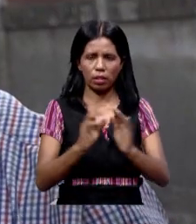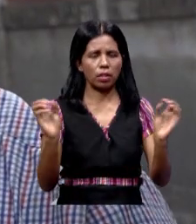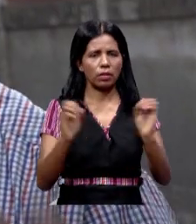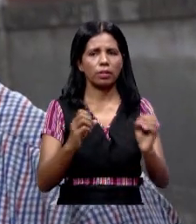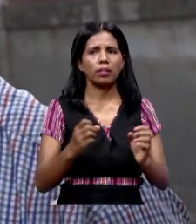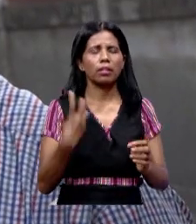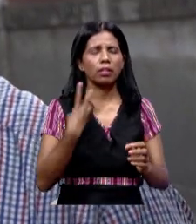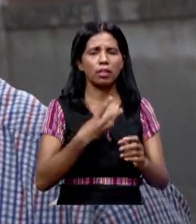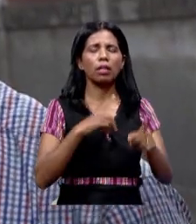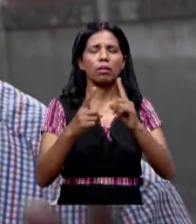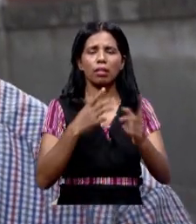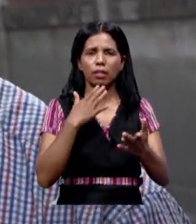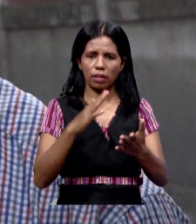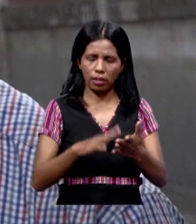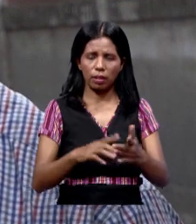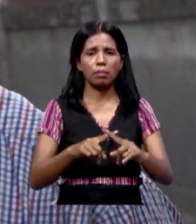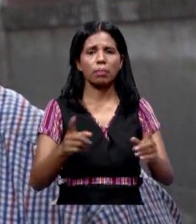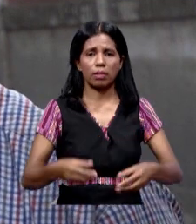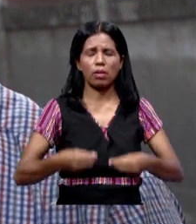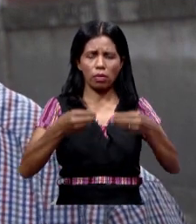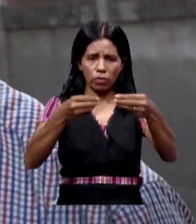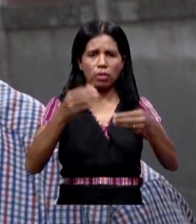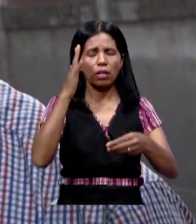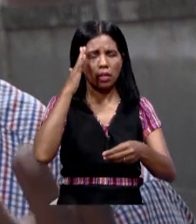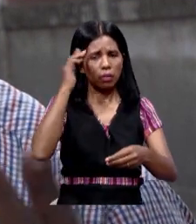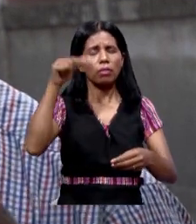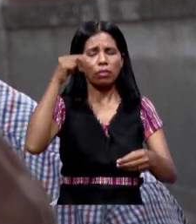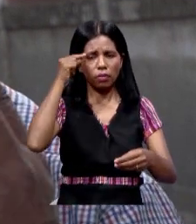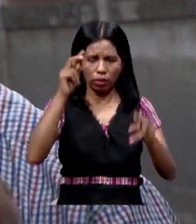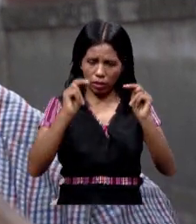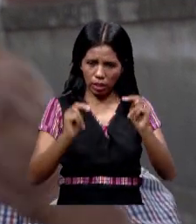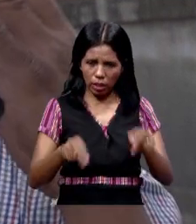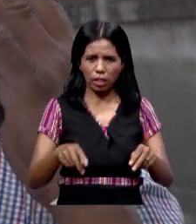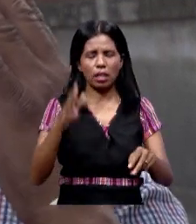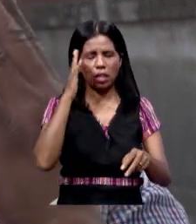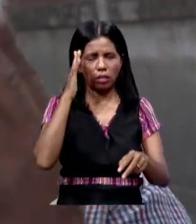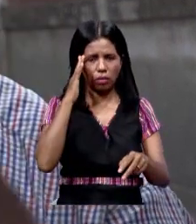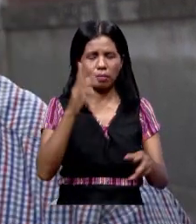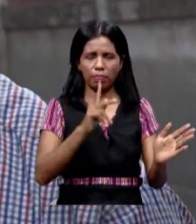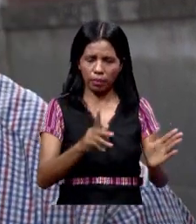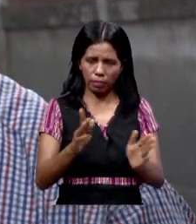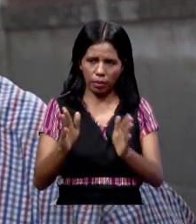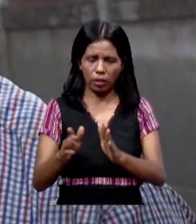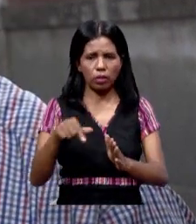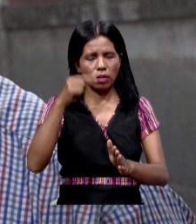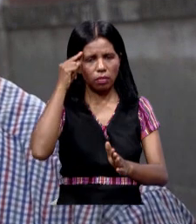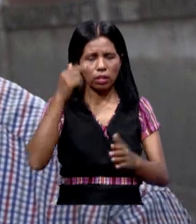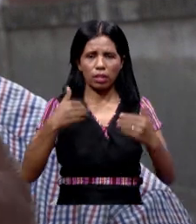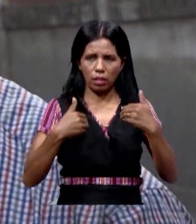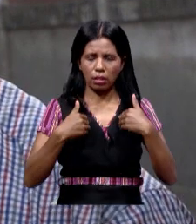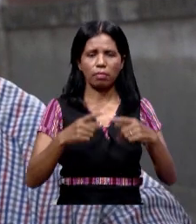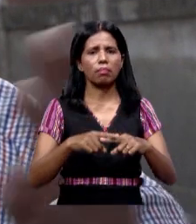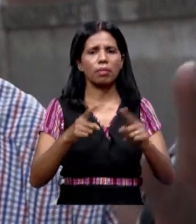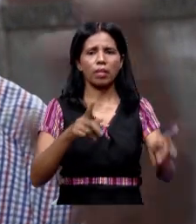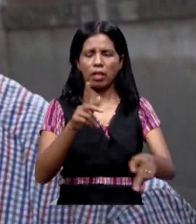ita kritik tapi itu kuan ini ba gubernur mas tiang saya ia perpelaru gubernur perpelaru iya na elemen